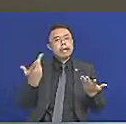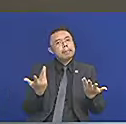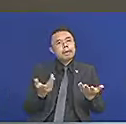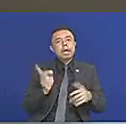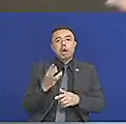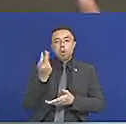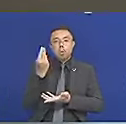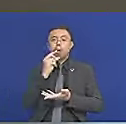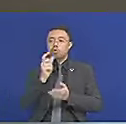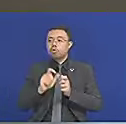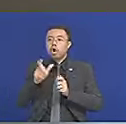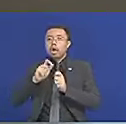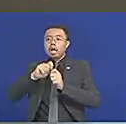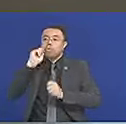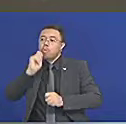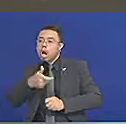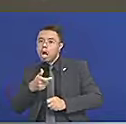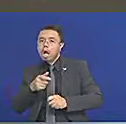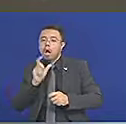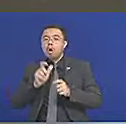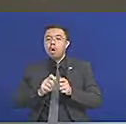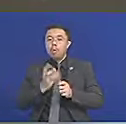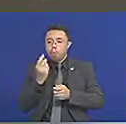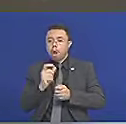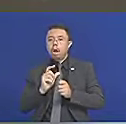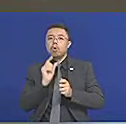kalau uangmu untuk orang tua, uangmu untuk